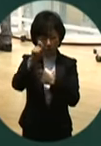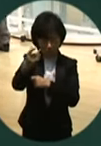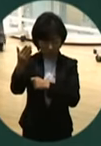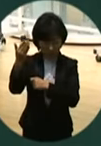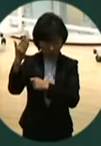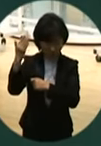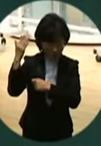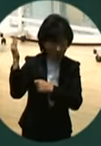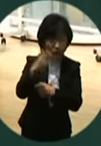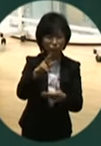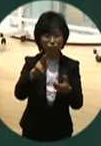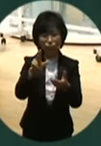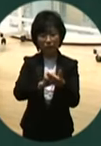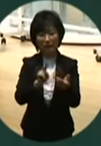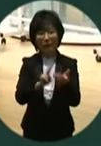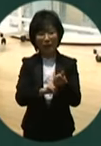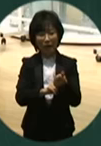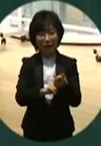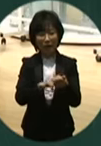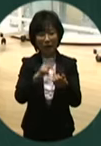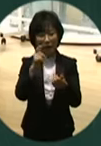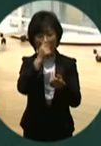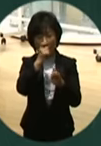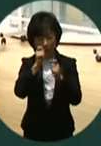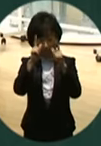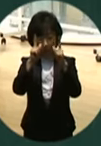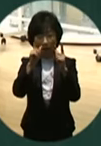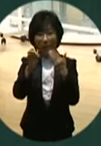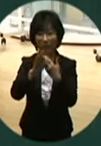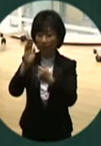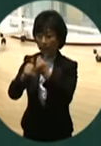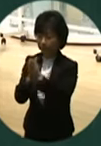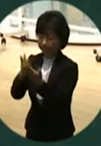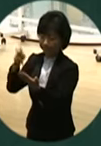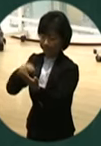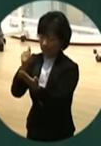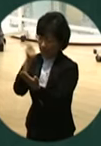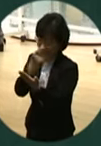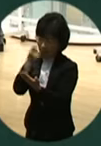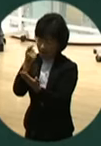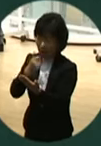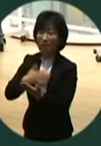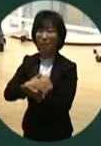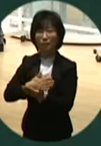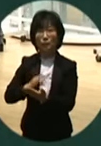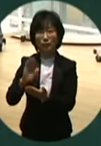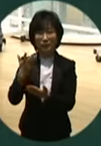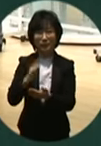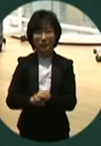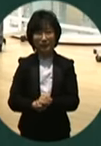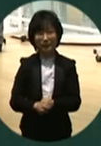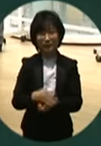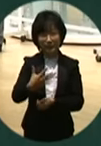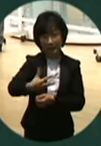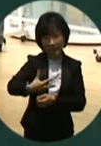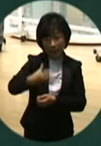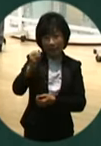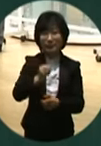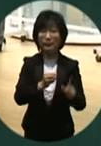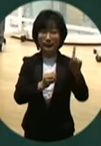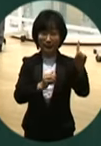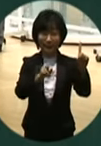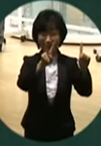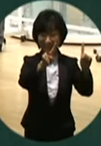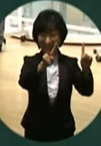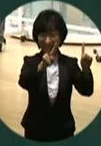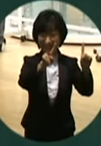you know this, but you must be able to see it. 창세기 1장 2절을 보세요. Look at Genesis 1:2. 그대로입니다.